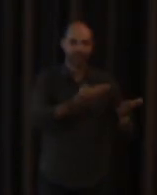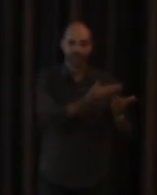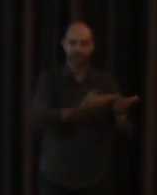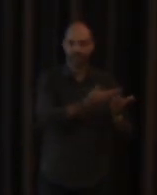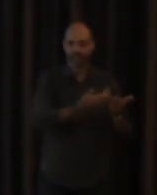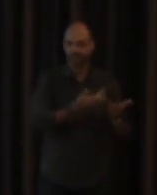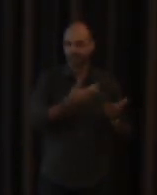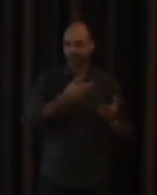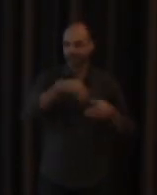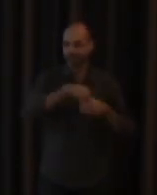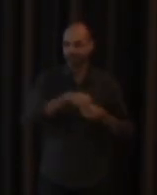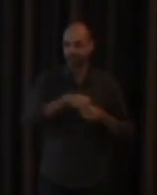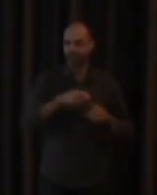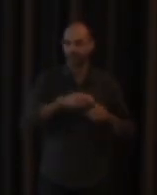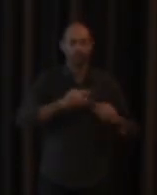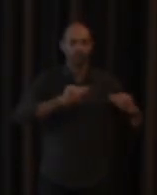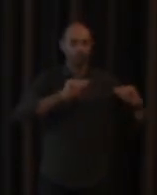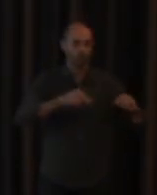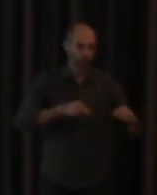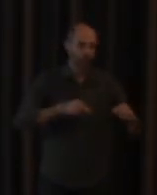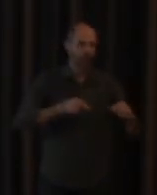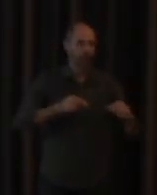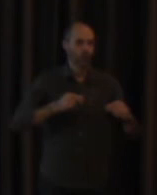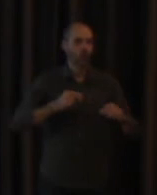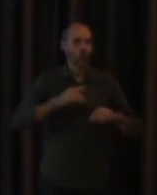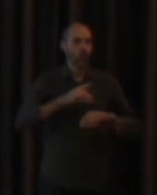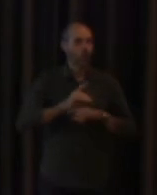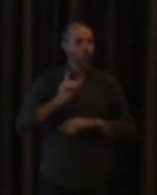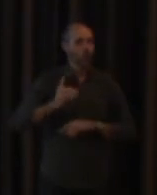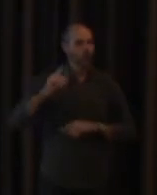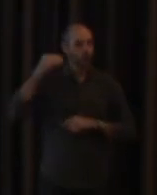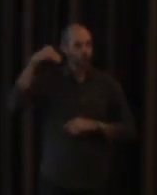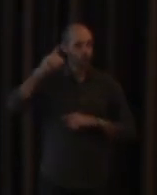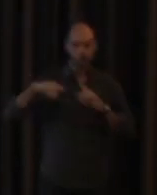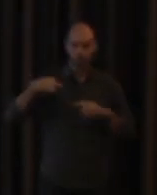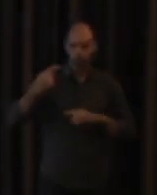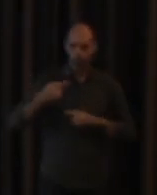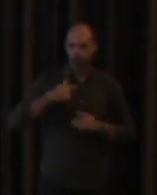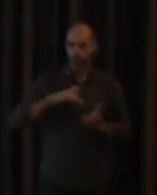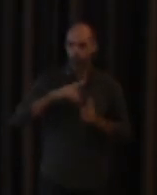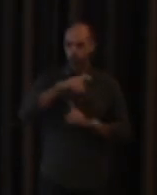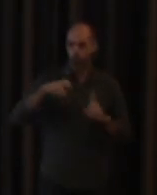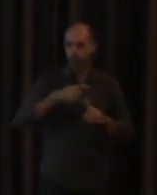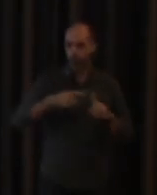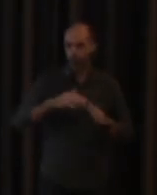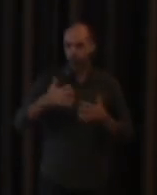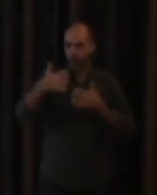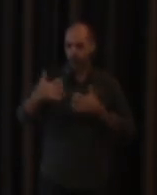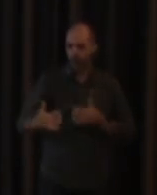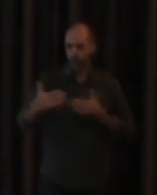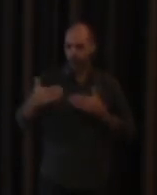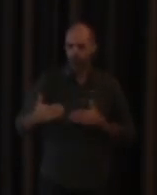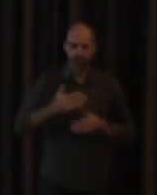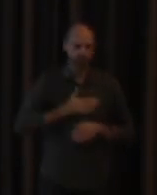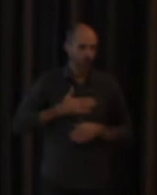el marc d'un contracte postdoctoral que vaig tenir. I va ser un any i mig molt agradable. Després la vida